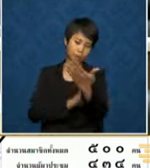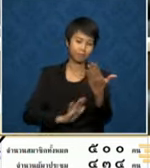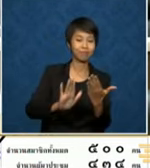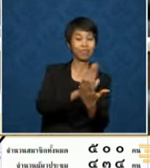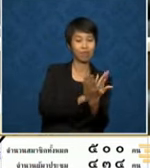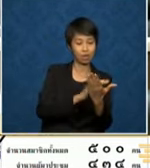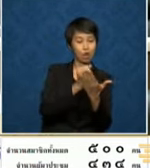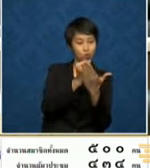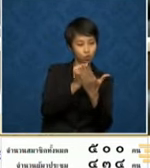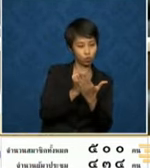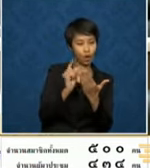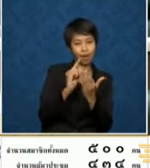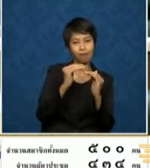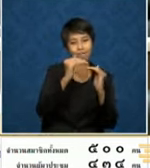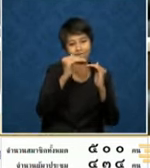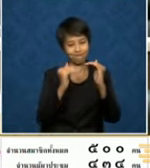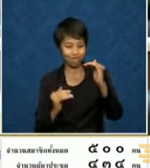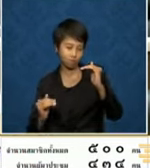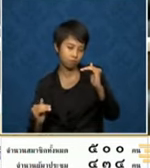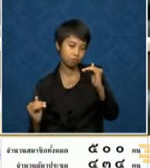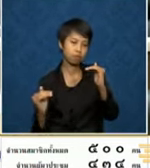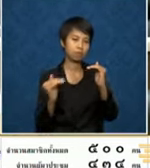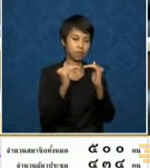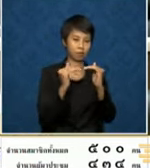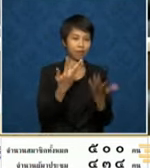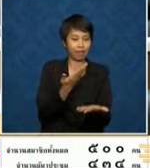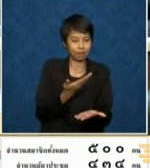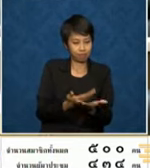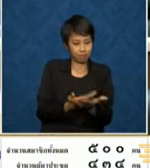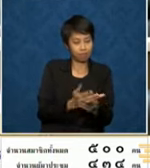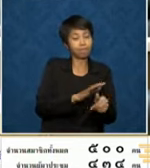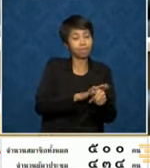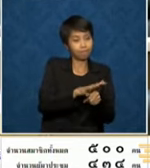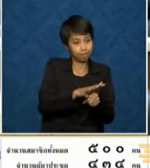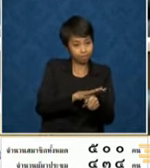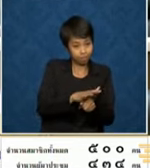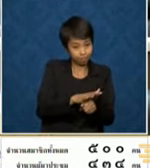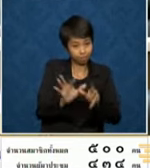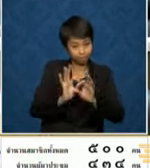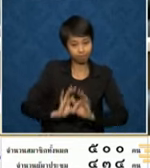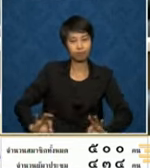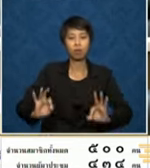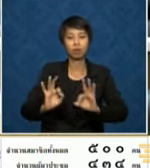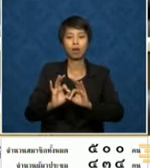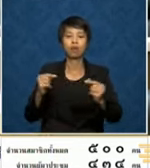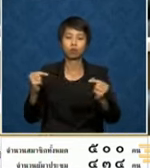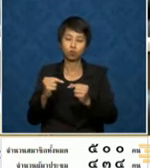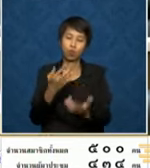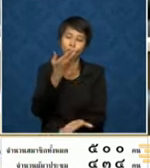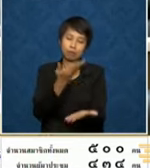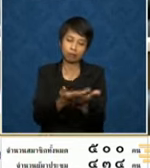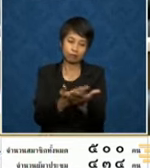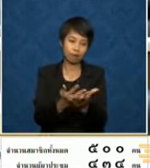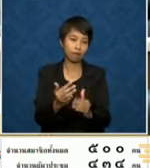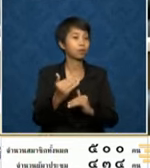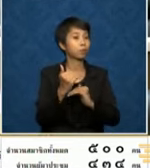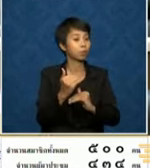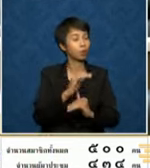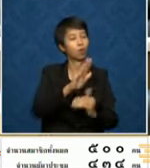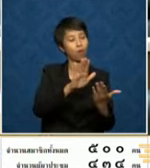เหลื่อมล้ำรักษาเสถียรภาพทางการเงินการคลังให้ความสำคัญกับกรอบวินัยทางการเงินการ